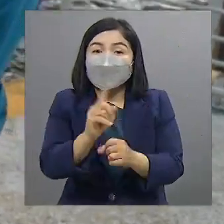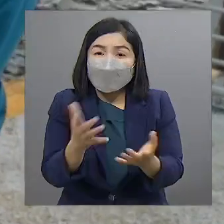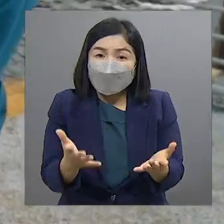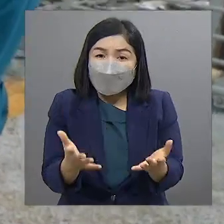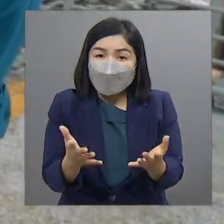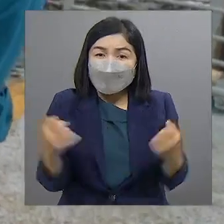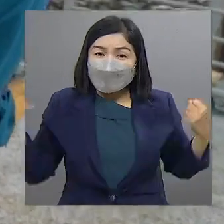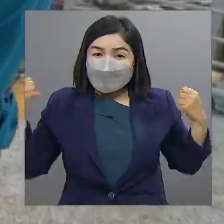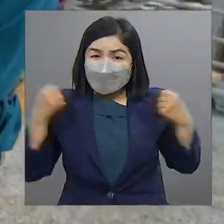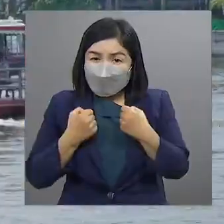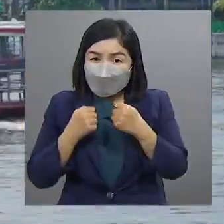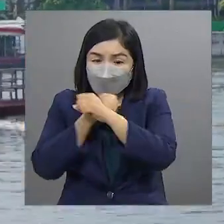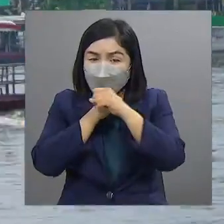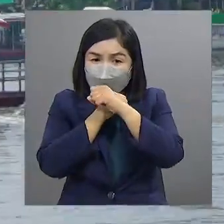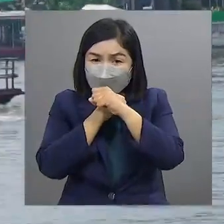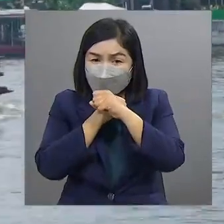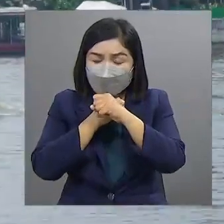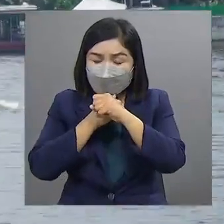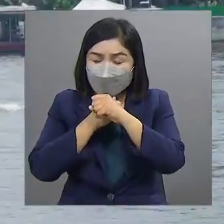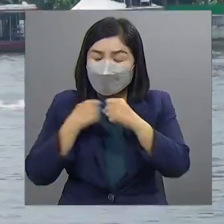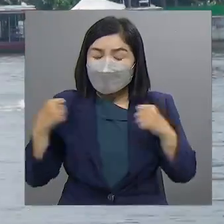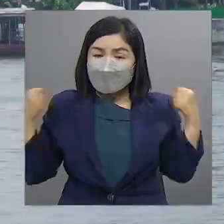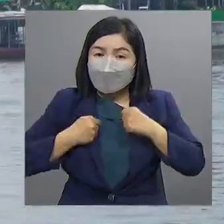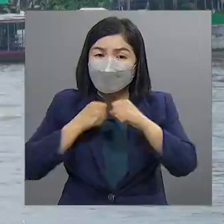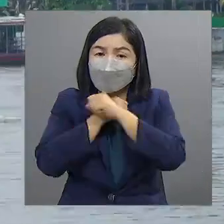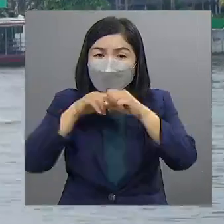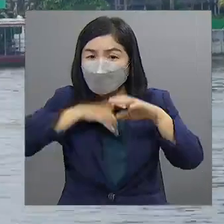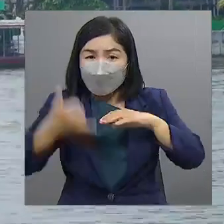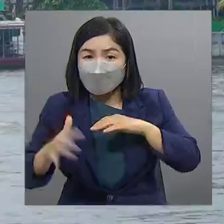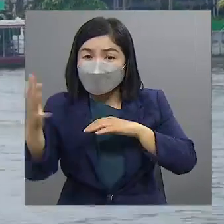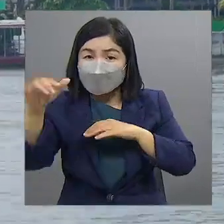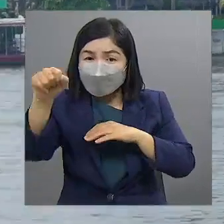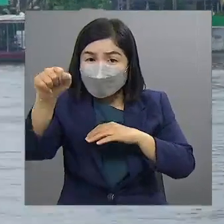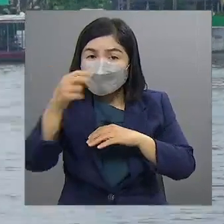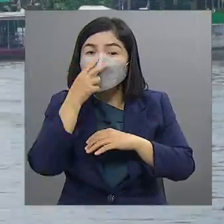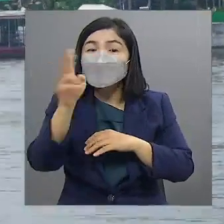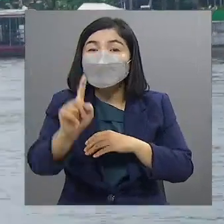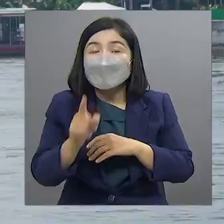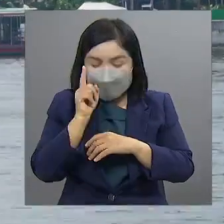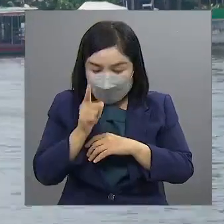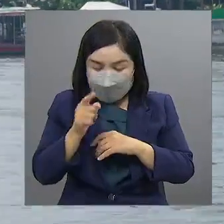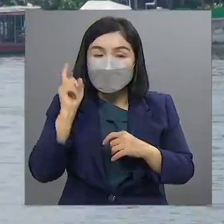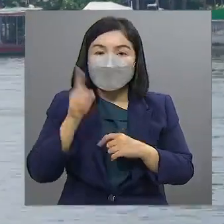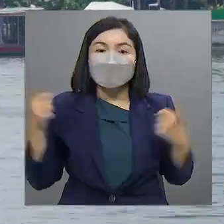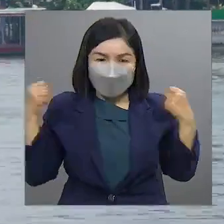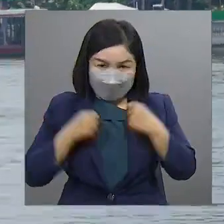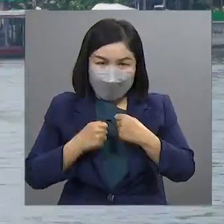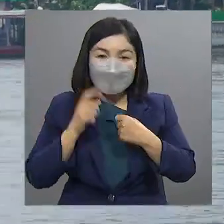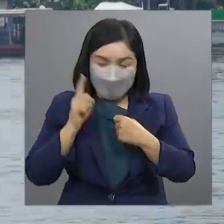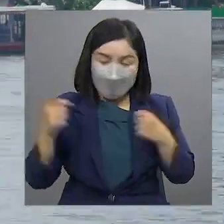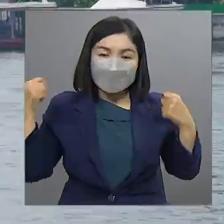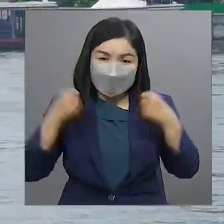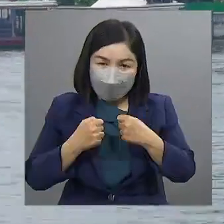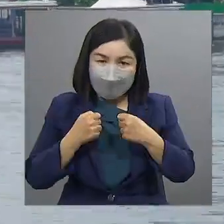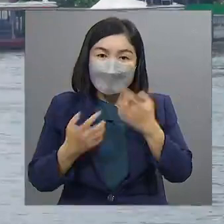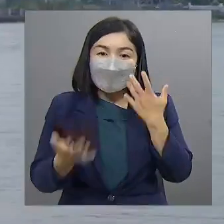คนอย่างนี้คุณเอกมองว่ายังไง ส่วนมากถ้าให้ดีต้องใส่ครับ ถ้าให้ดีก็ควรจะต้องใส่ ใช่ ไหมคะไม่ว่าจะเป็นเรือขนาดเล็ก